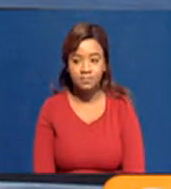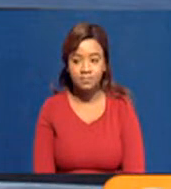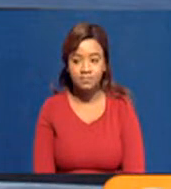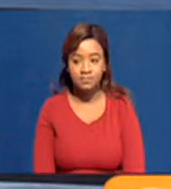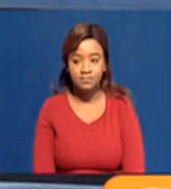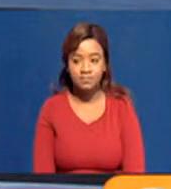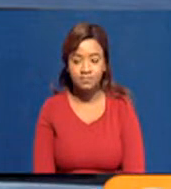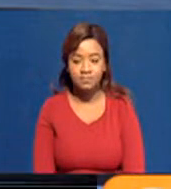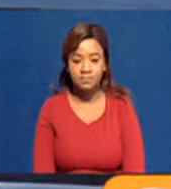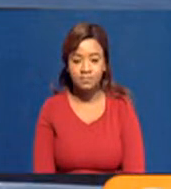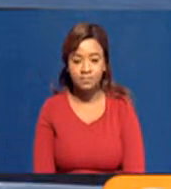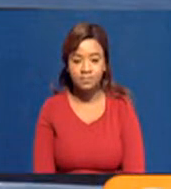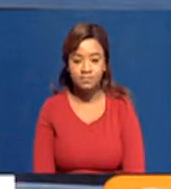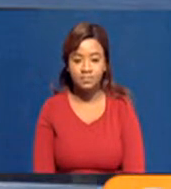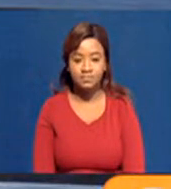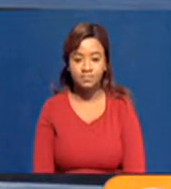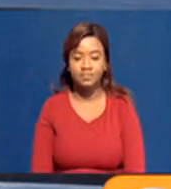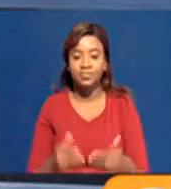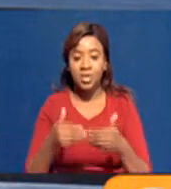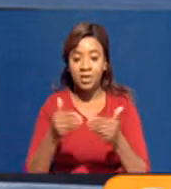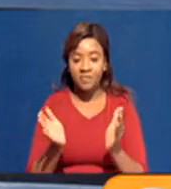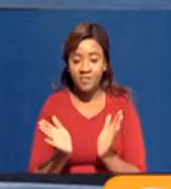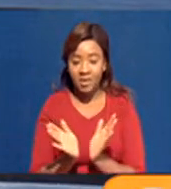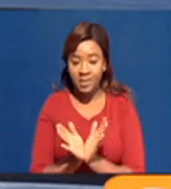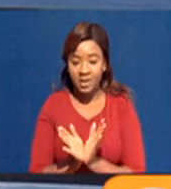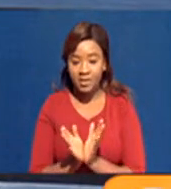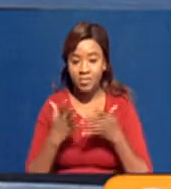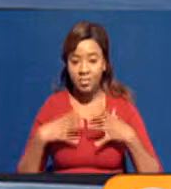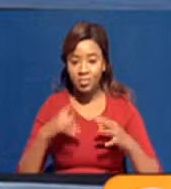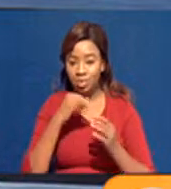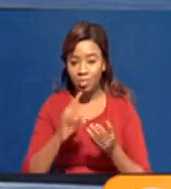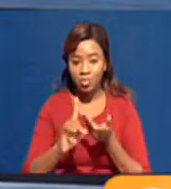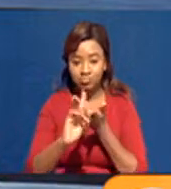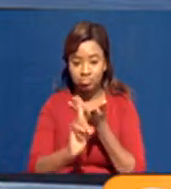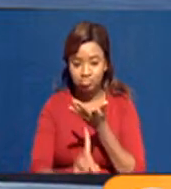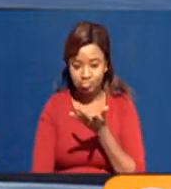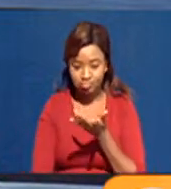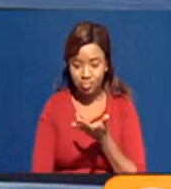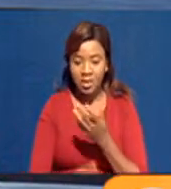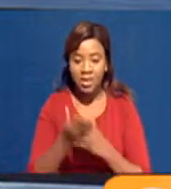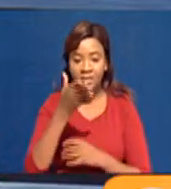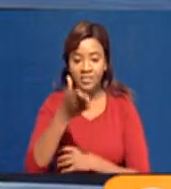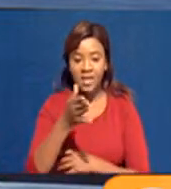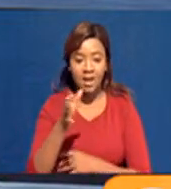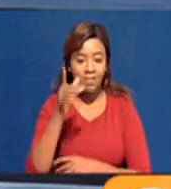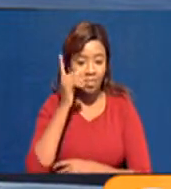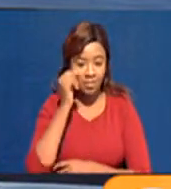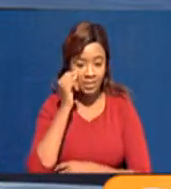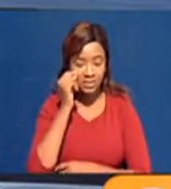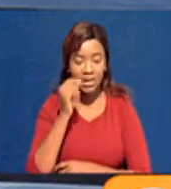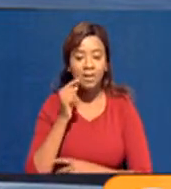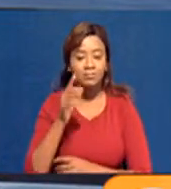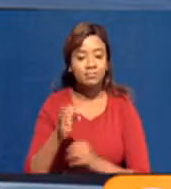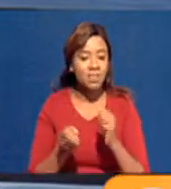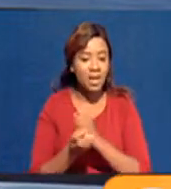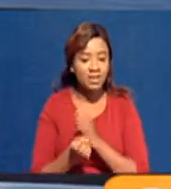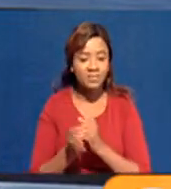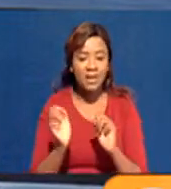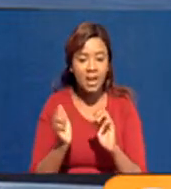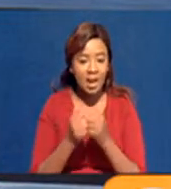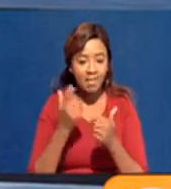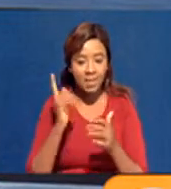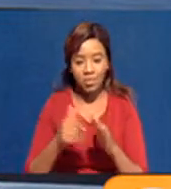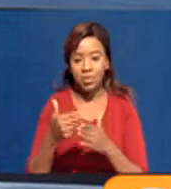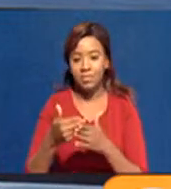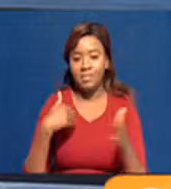Na kwingineko ni kwamba familia ya jamaa waliokufa maji eneo la Pirates huko Mombasa imeeleza kilichojiri kabla ya maafa hayo